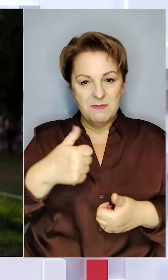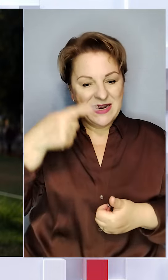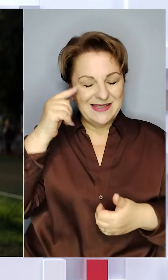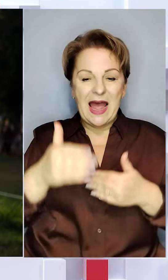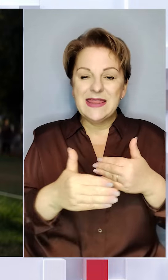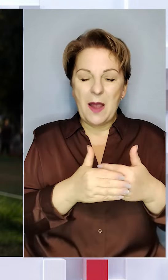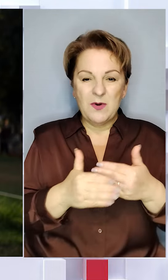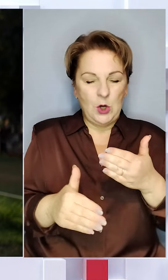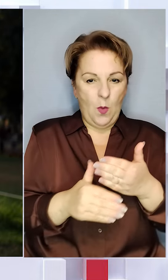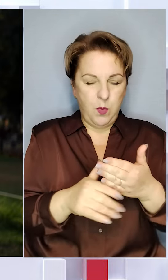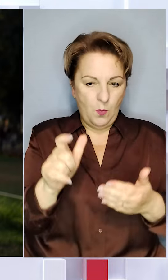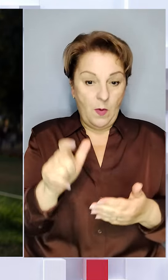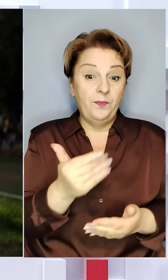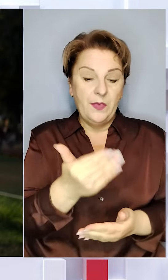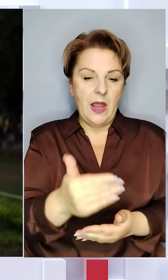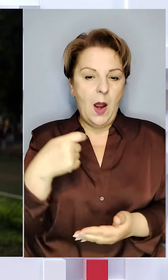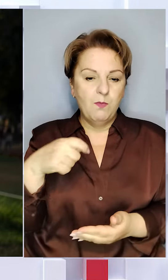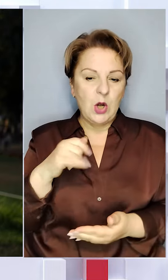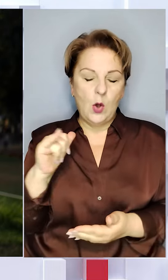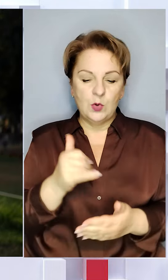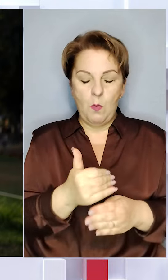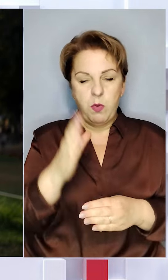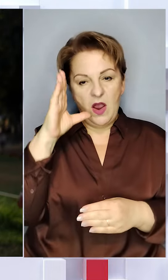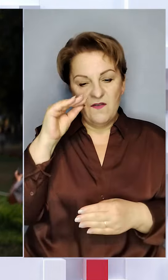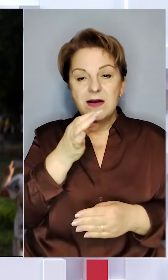лише 2 його найближчих помічників. Їм президент у суботу пізно ввечері сказав готувати відповідну заяву. Навіть віце-президентка